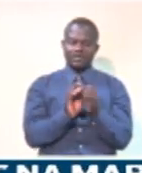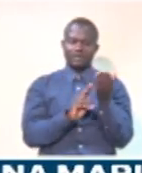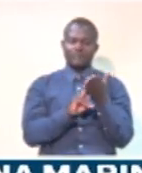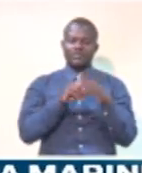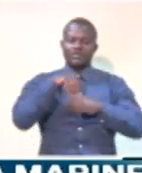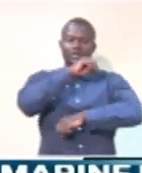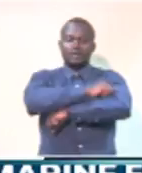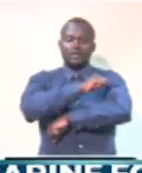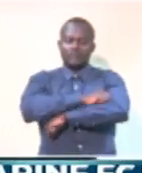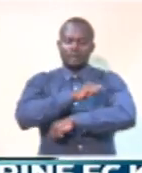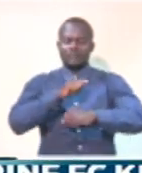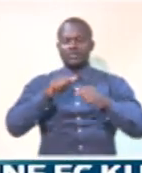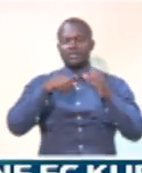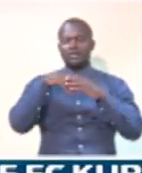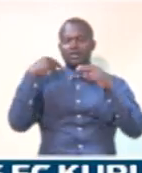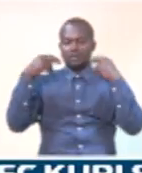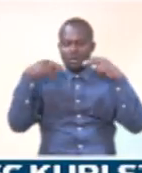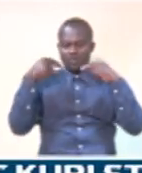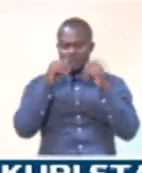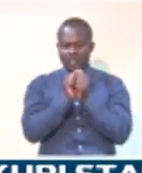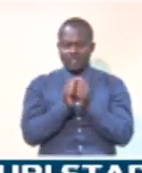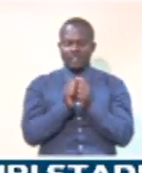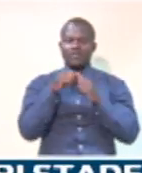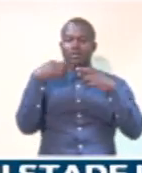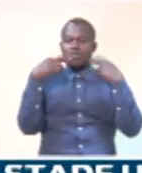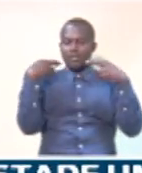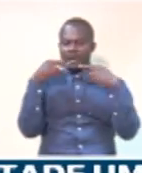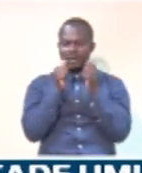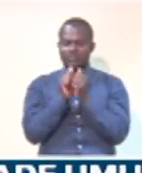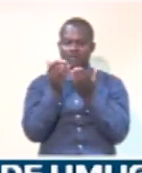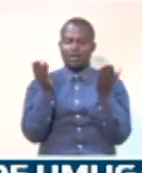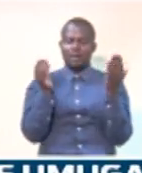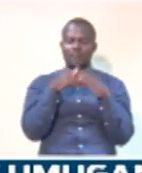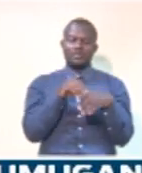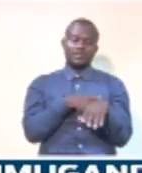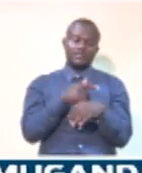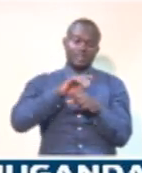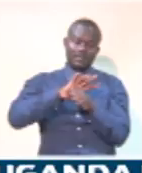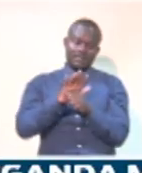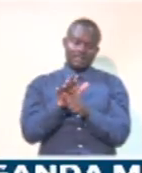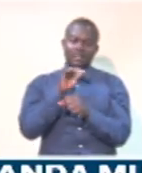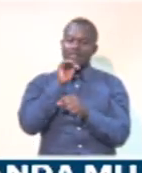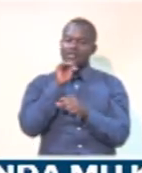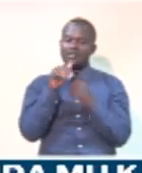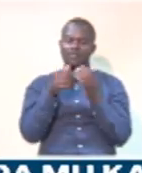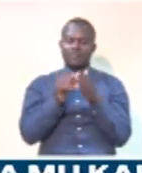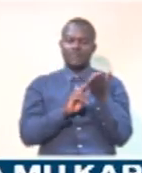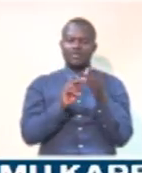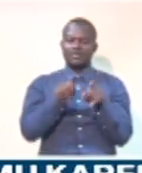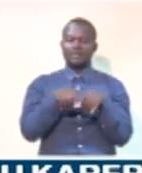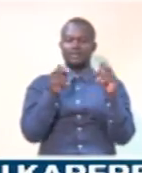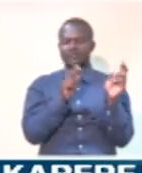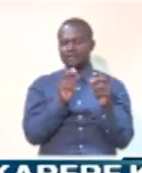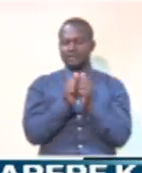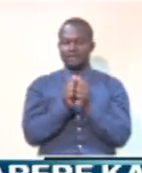mu mashuri, muri za hoteli, mu maresitora. Aho rero mu gihe cya COVID ntabwo hakoreshwaga nk'uko